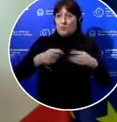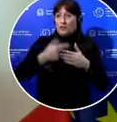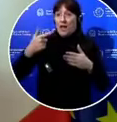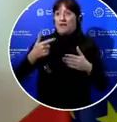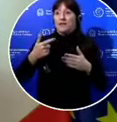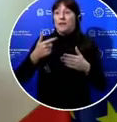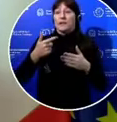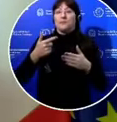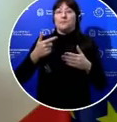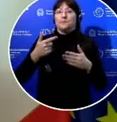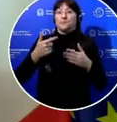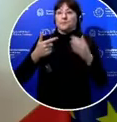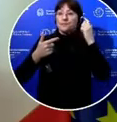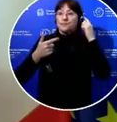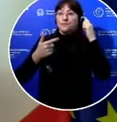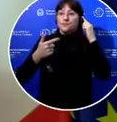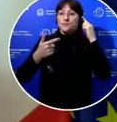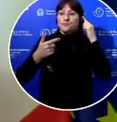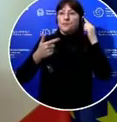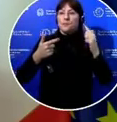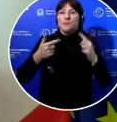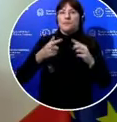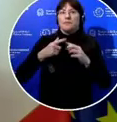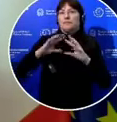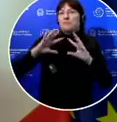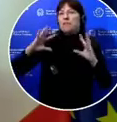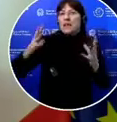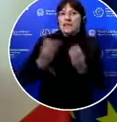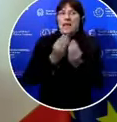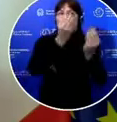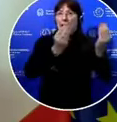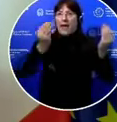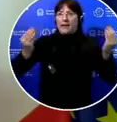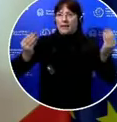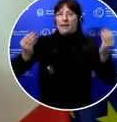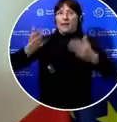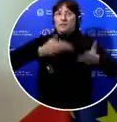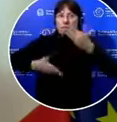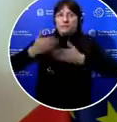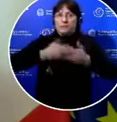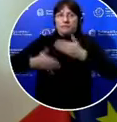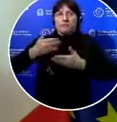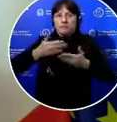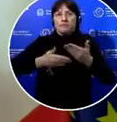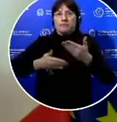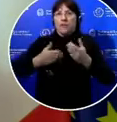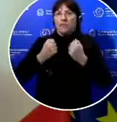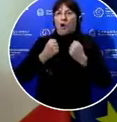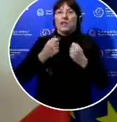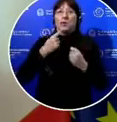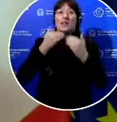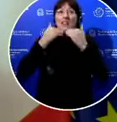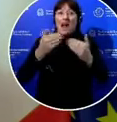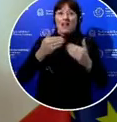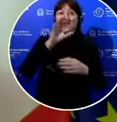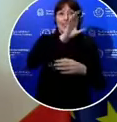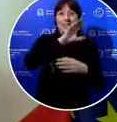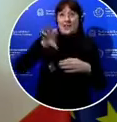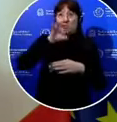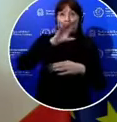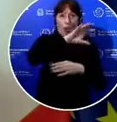di intenti e il lavoro che svolgono gli enti locali. Quindi un ringraziamento va alle regioni e fa